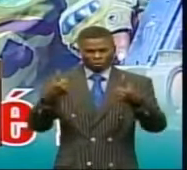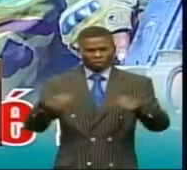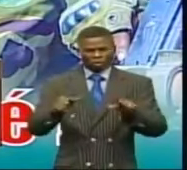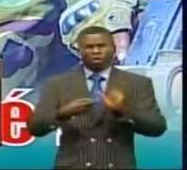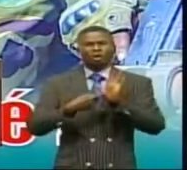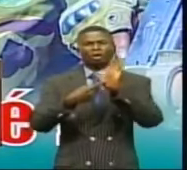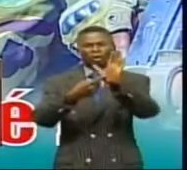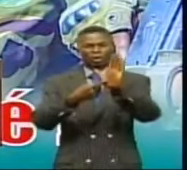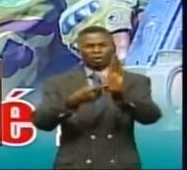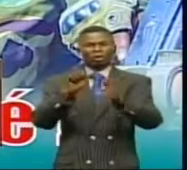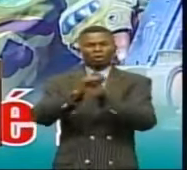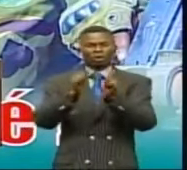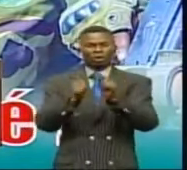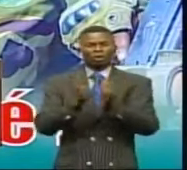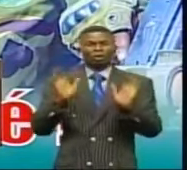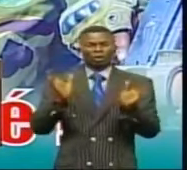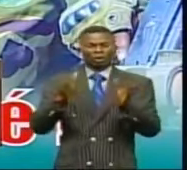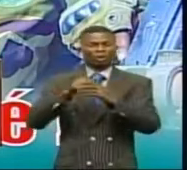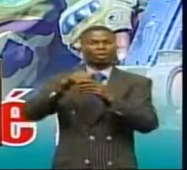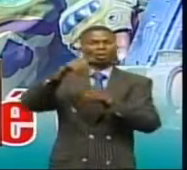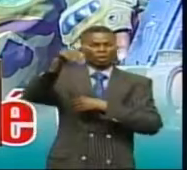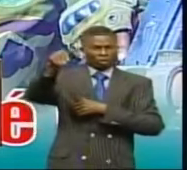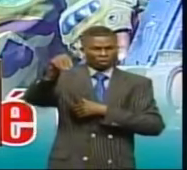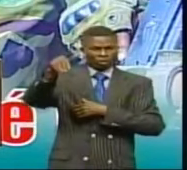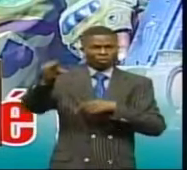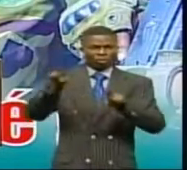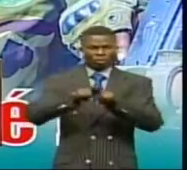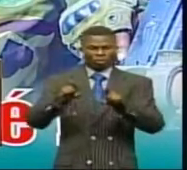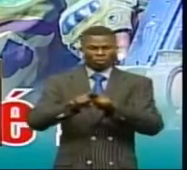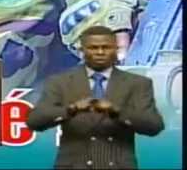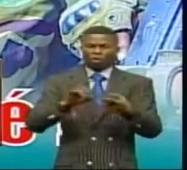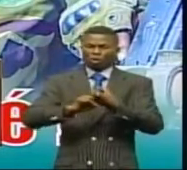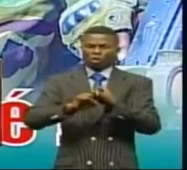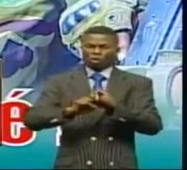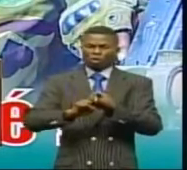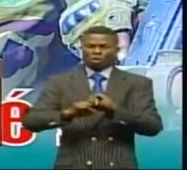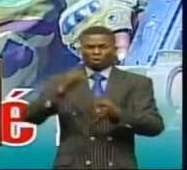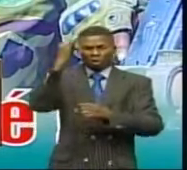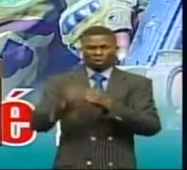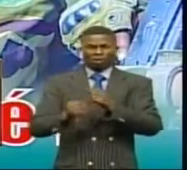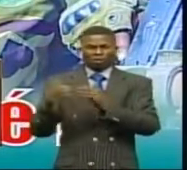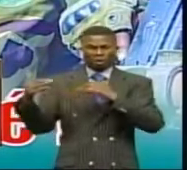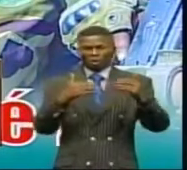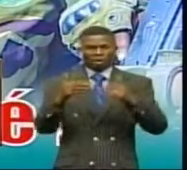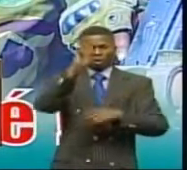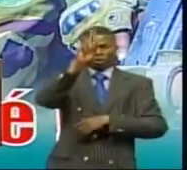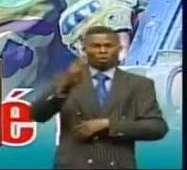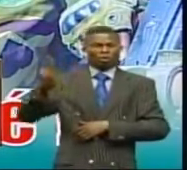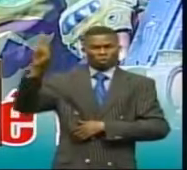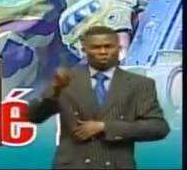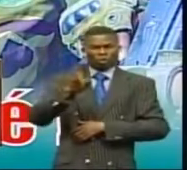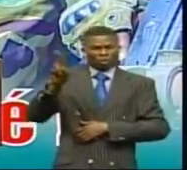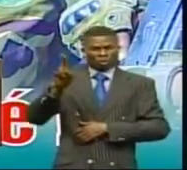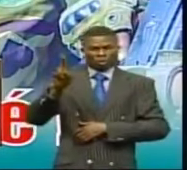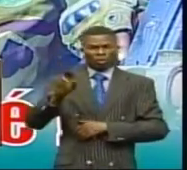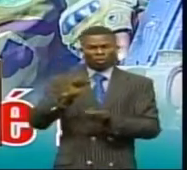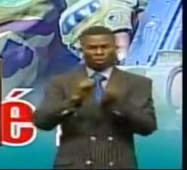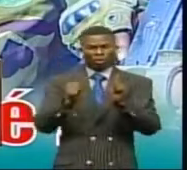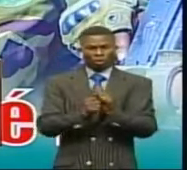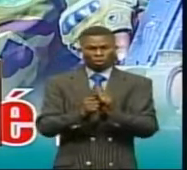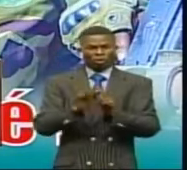aux facteurs des risques externes, tels que les incertitudes de la fin de la guerre russo-ukrainienne, le potentiel d'une